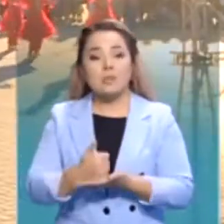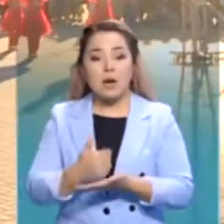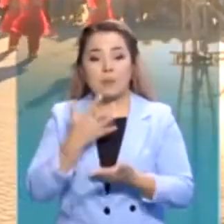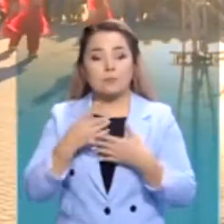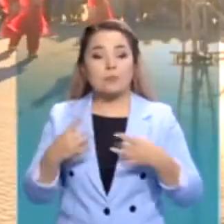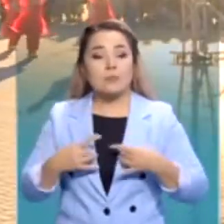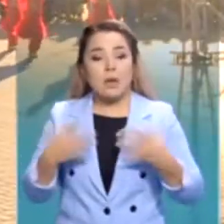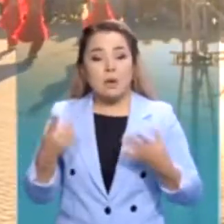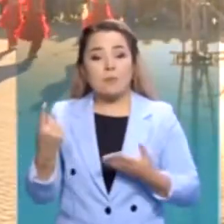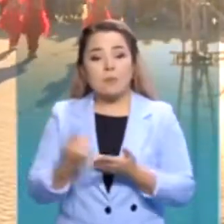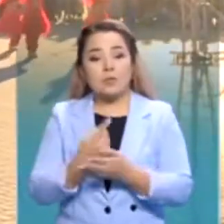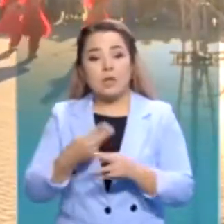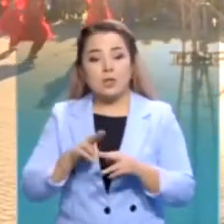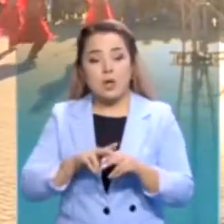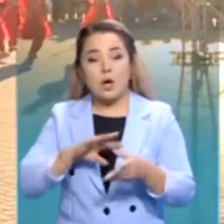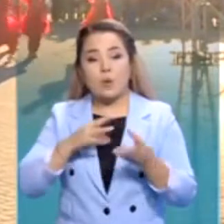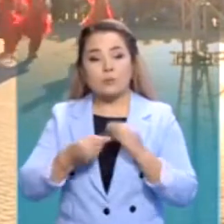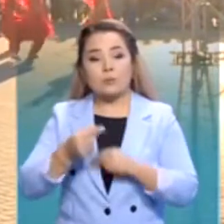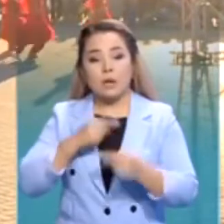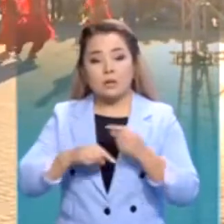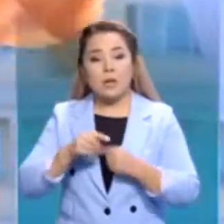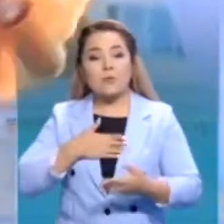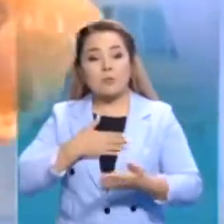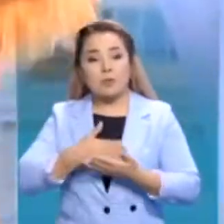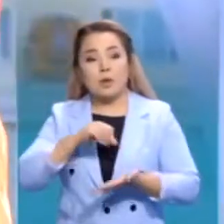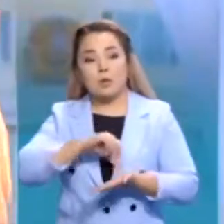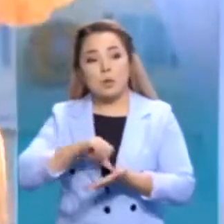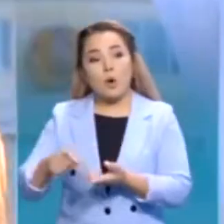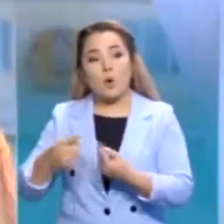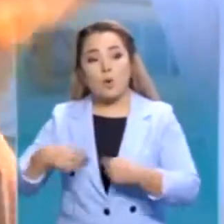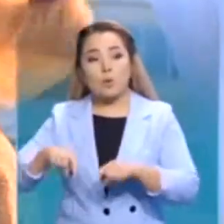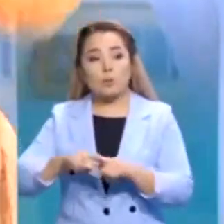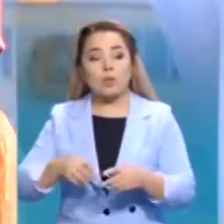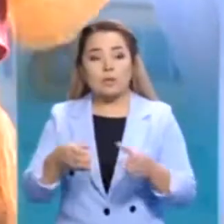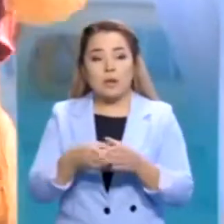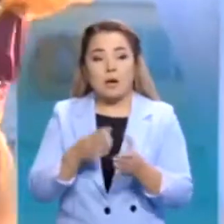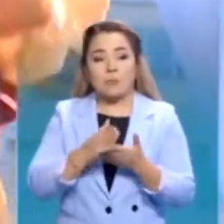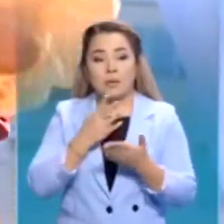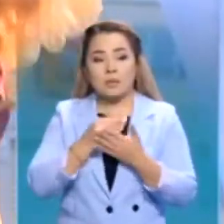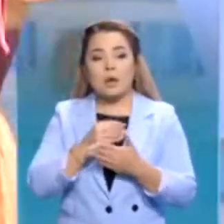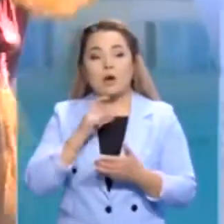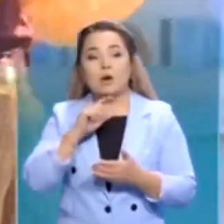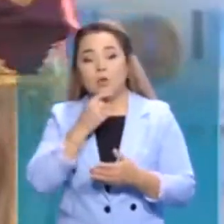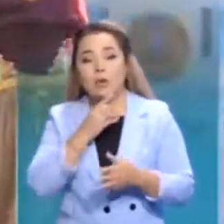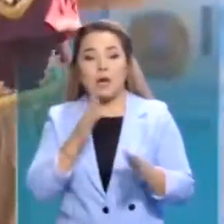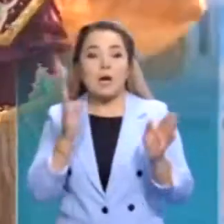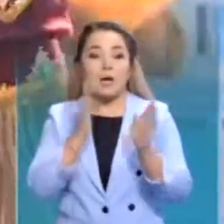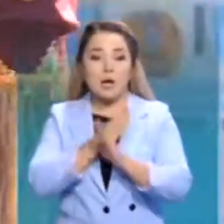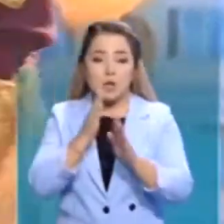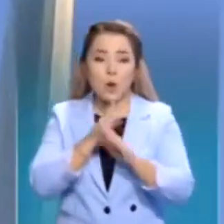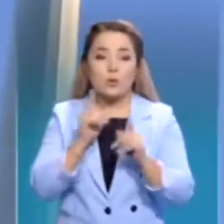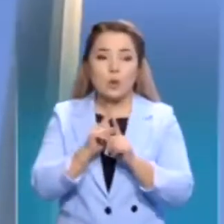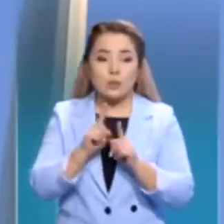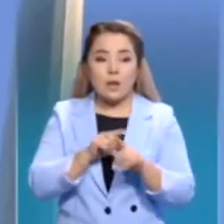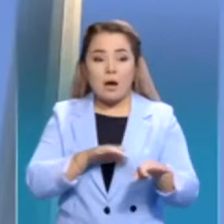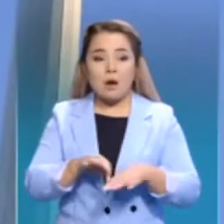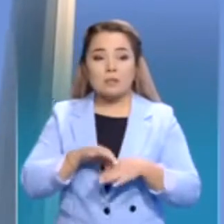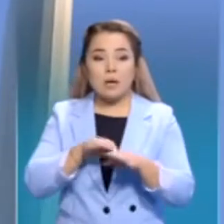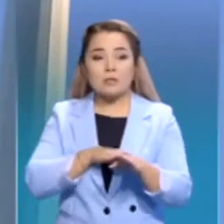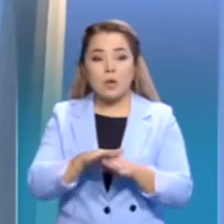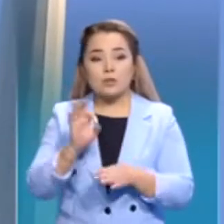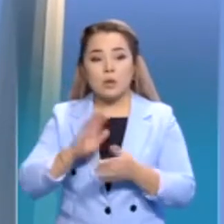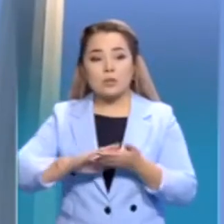мейрамдарының бірі болып қайта оралды. Сондай-ақ еріктілер мен қоғамдық ұйымдар қайырымдылық және экологиялық акциялар өткізді. Бірқатар